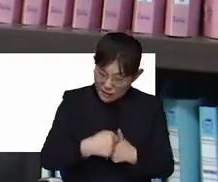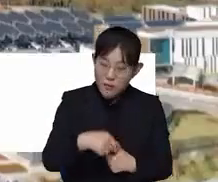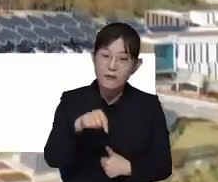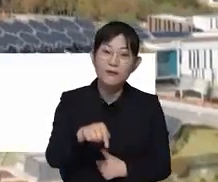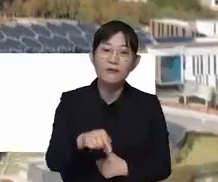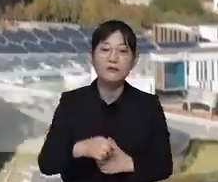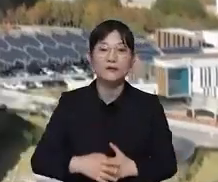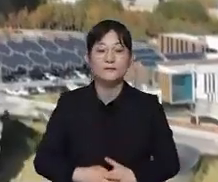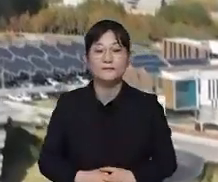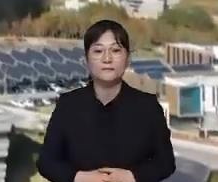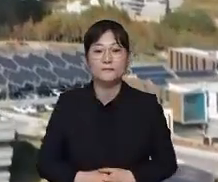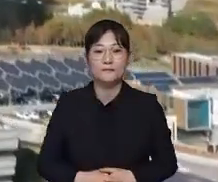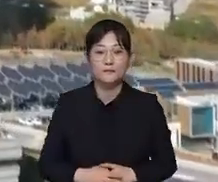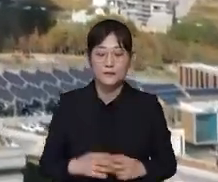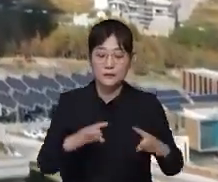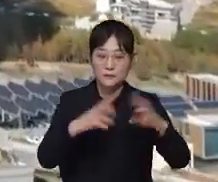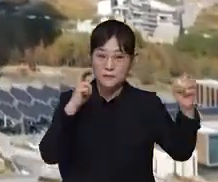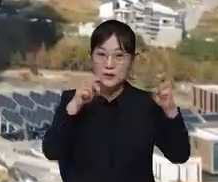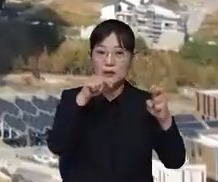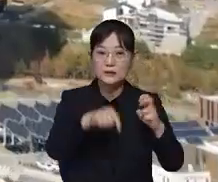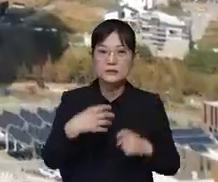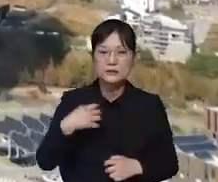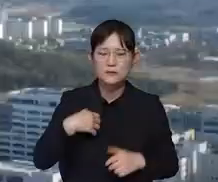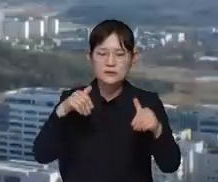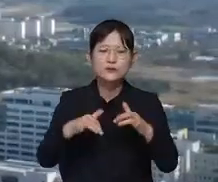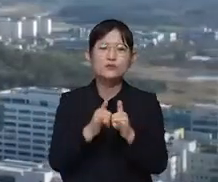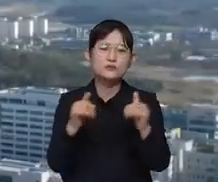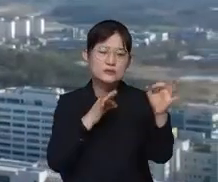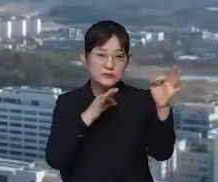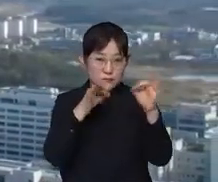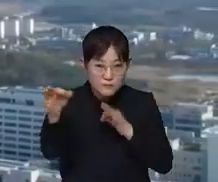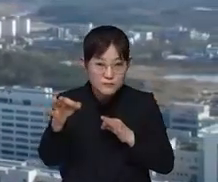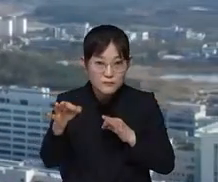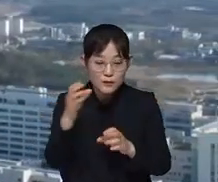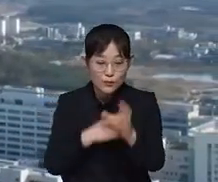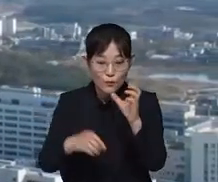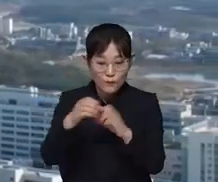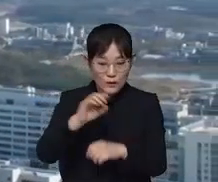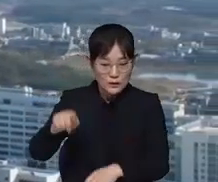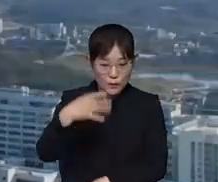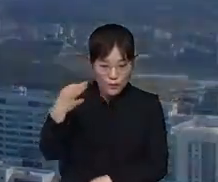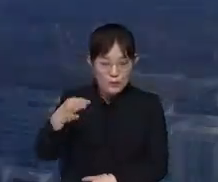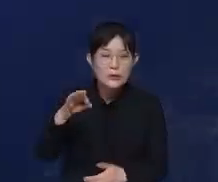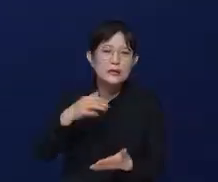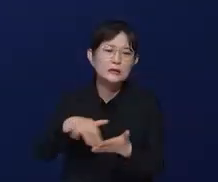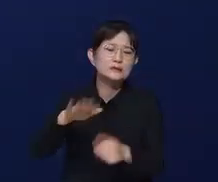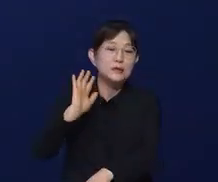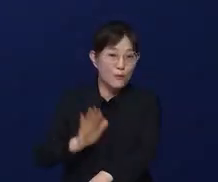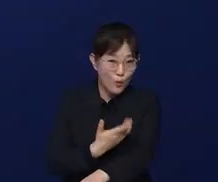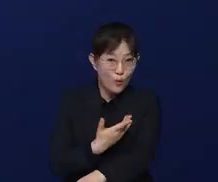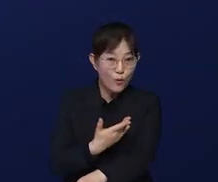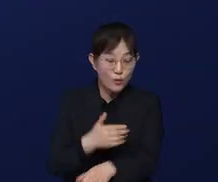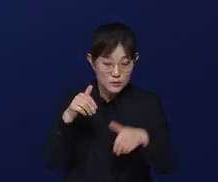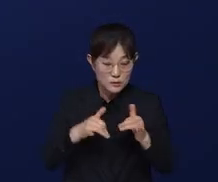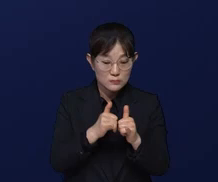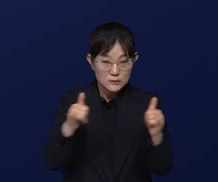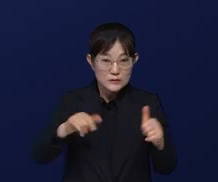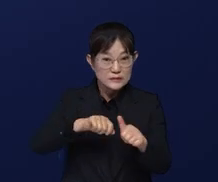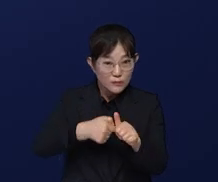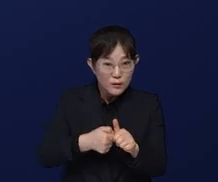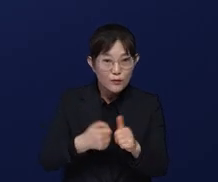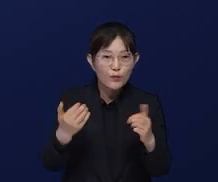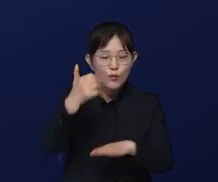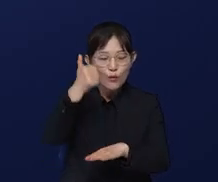되잖아요. 한전 측은 담당 직원의 실수로 추가 요금 계산이 잘못됐고 해당 직원은 징계 처분을 받은